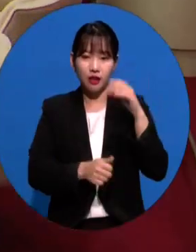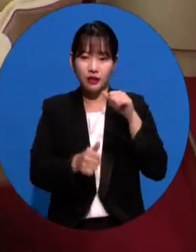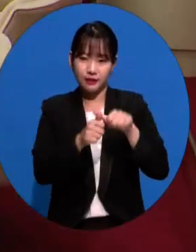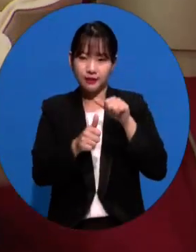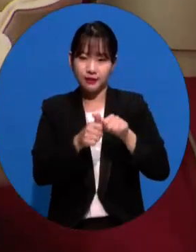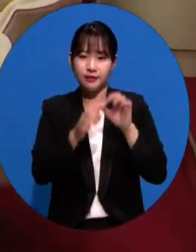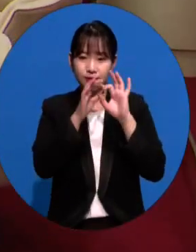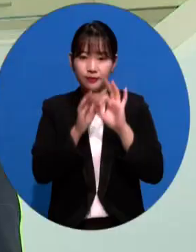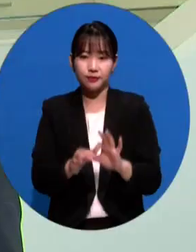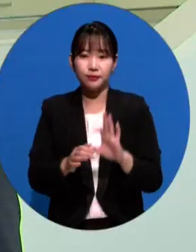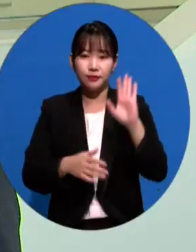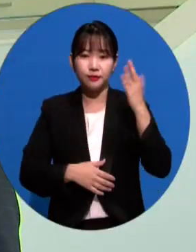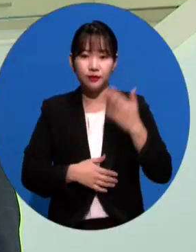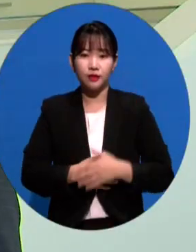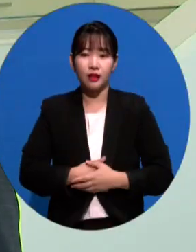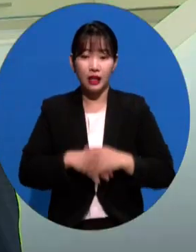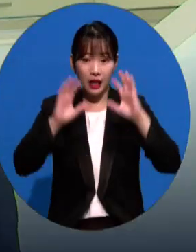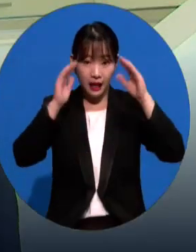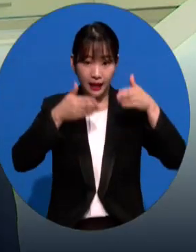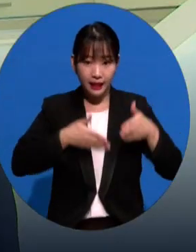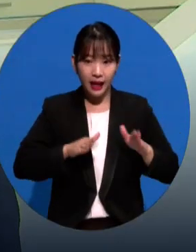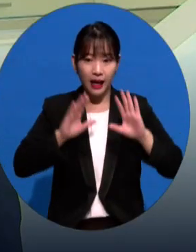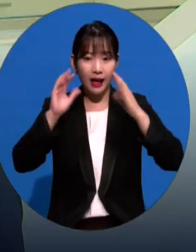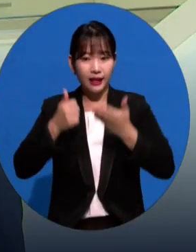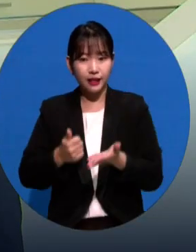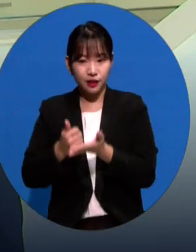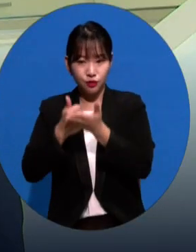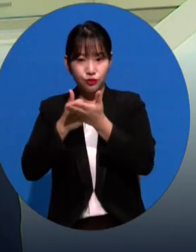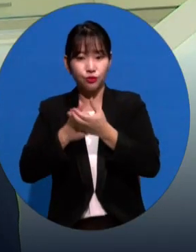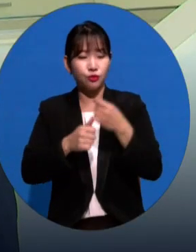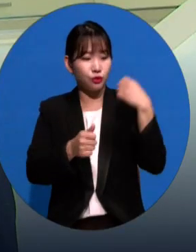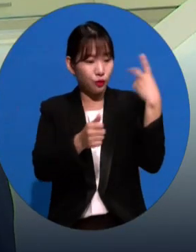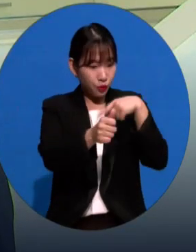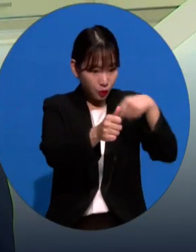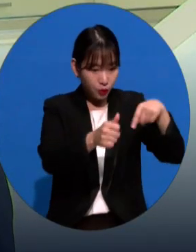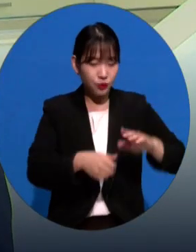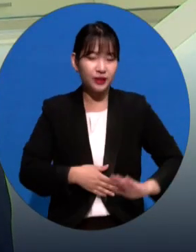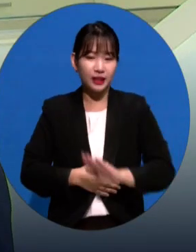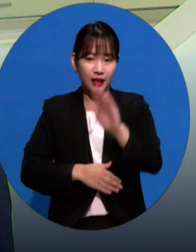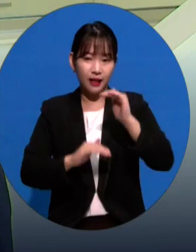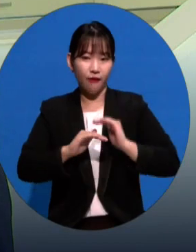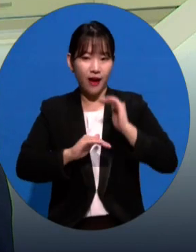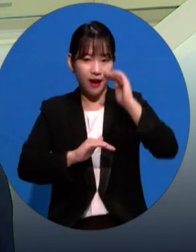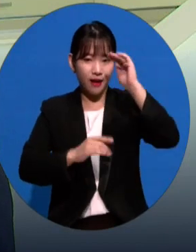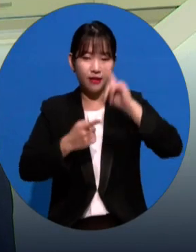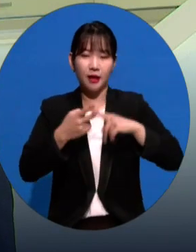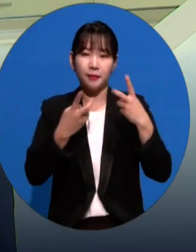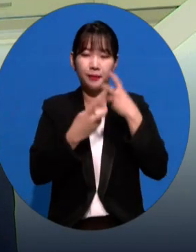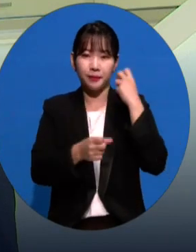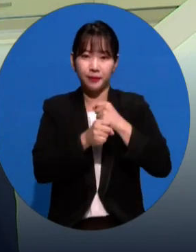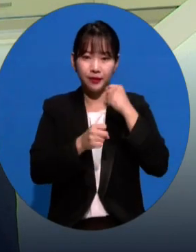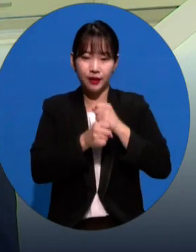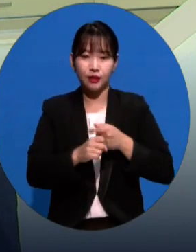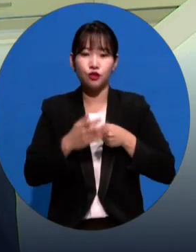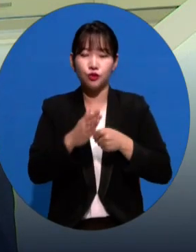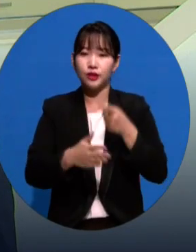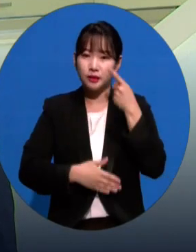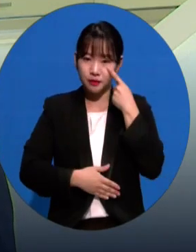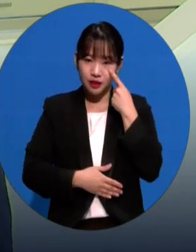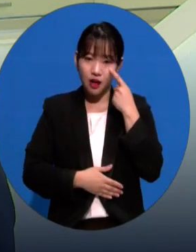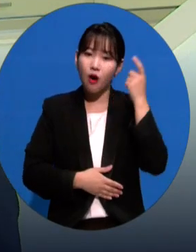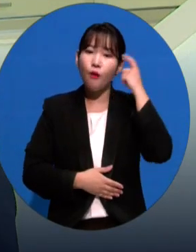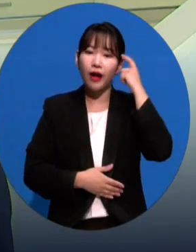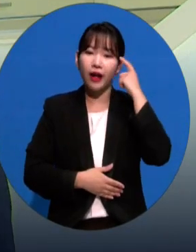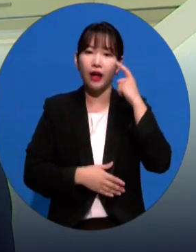질책이 이어졌습니다. 출생과 양육 그리고 교육 전 주기에 대한 한번 대책을 세워가지고 추진해보자. 왜